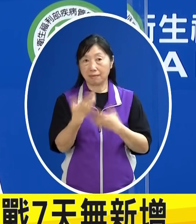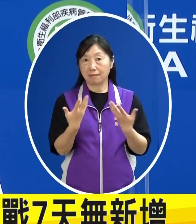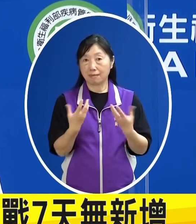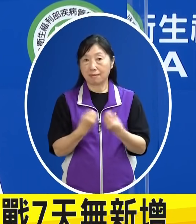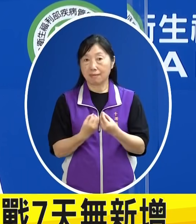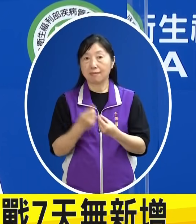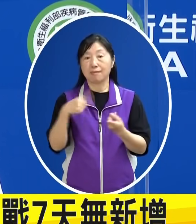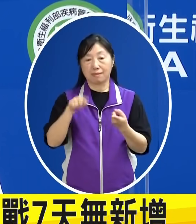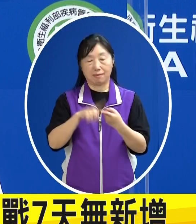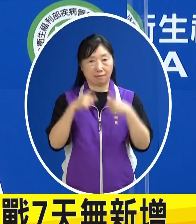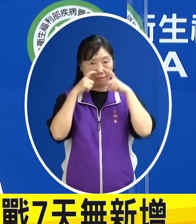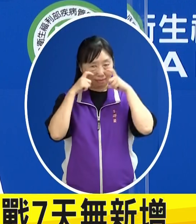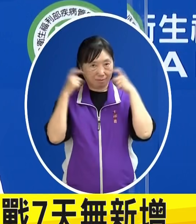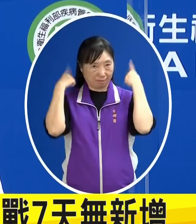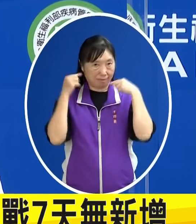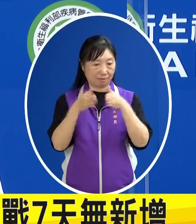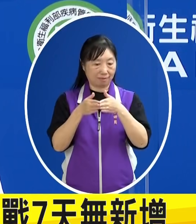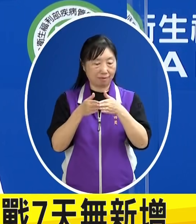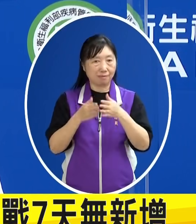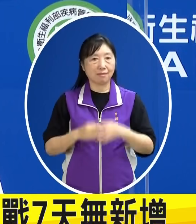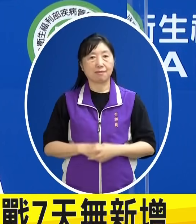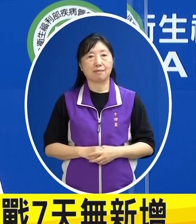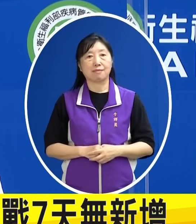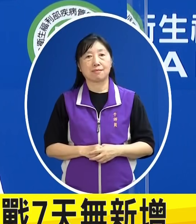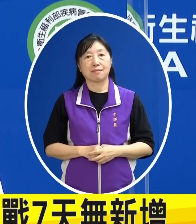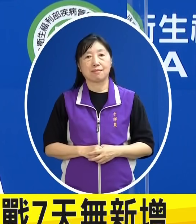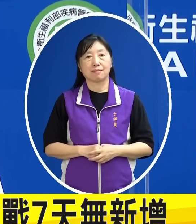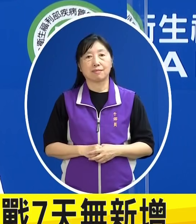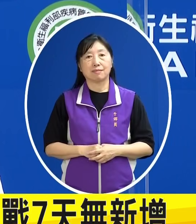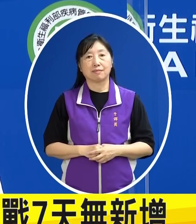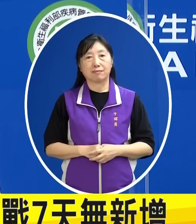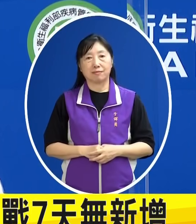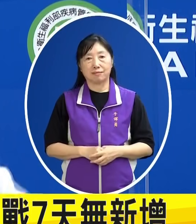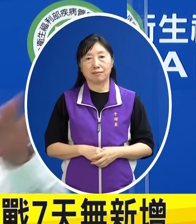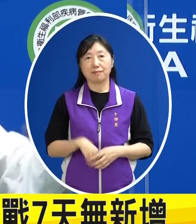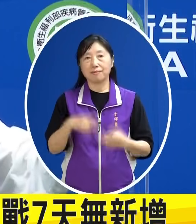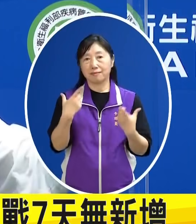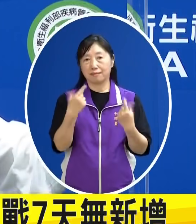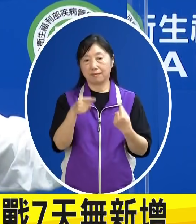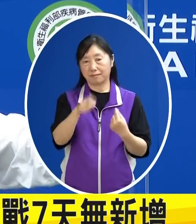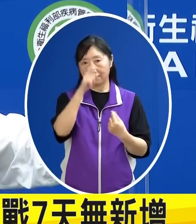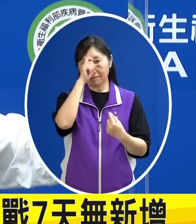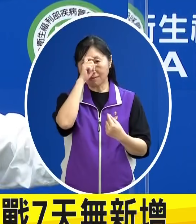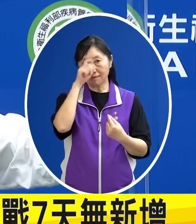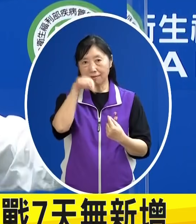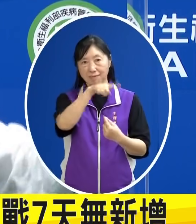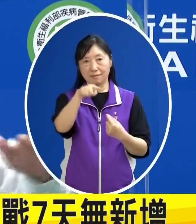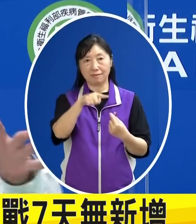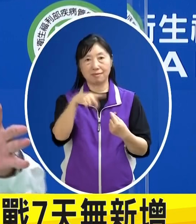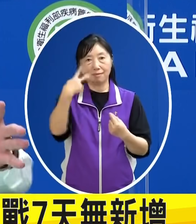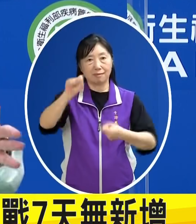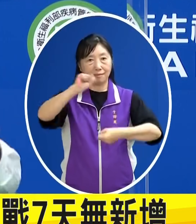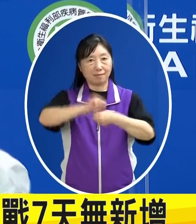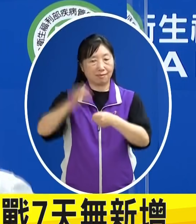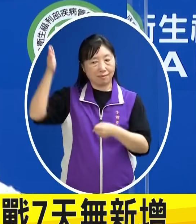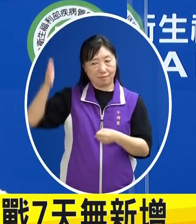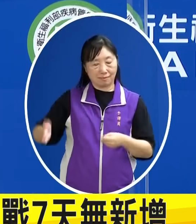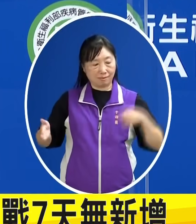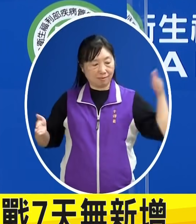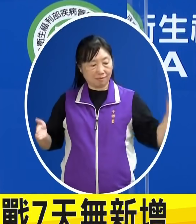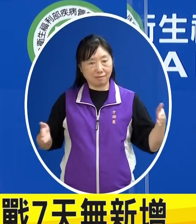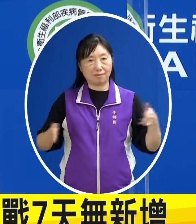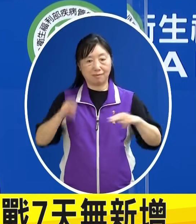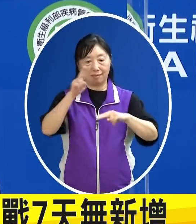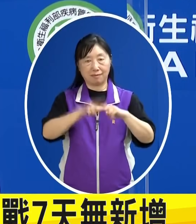应该要戴口罩。好，那我们希望哈，在这里面还有一些相关的隔板呐，哈，这样梅花